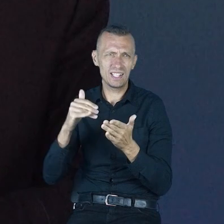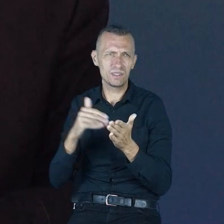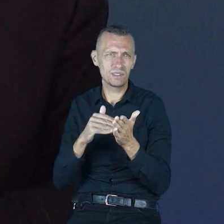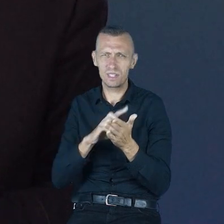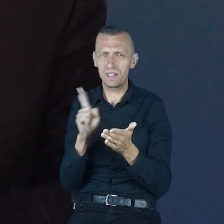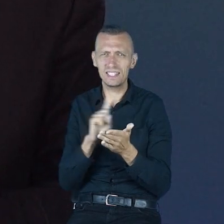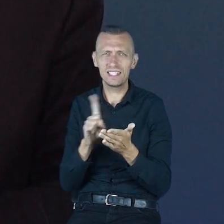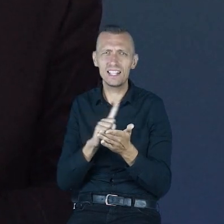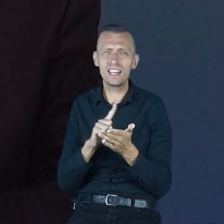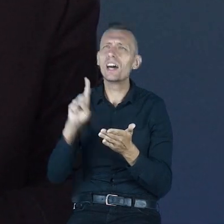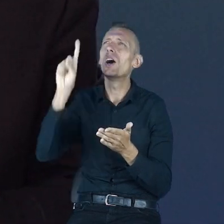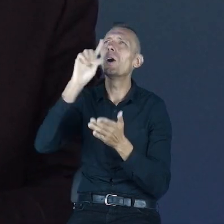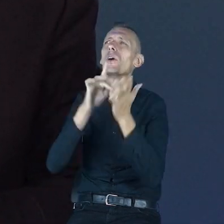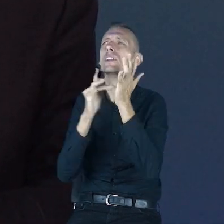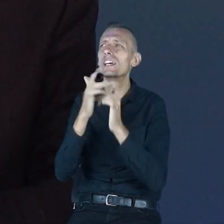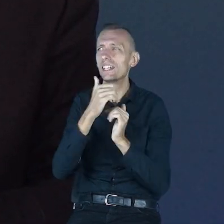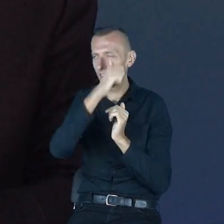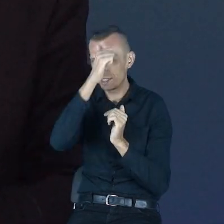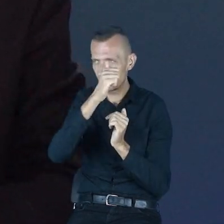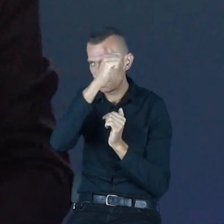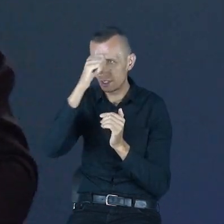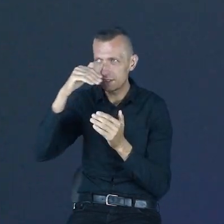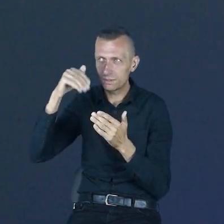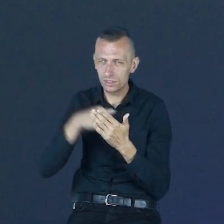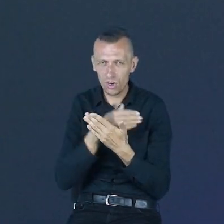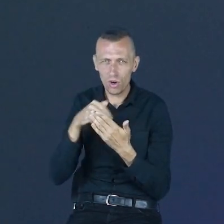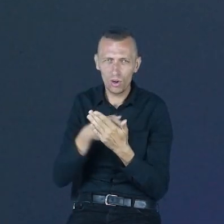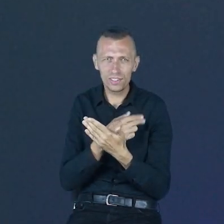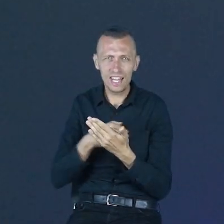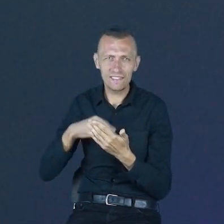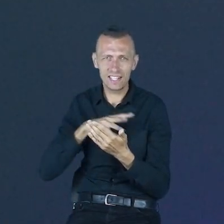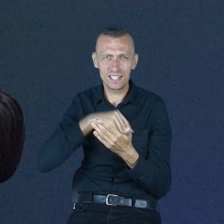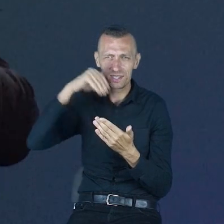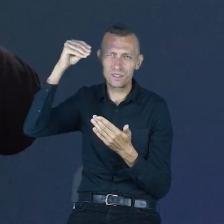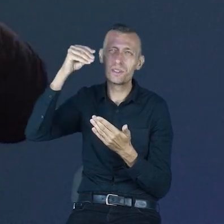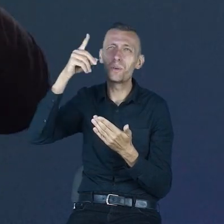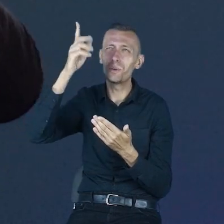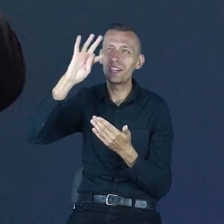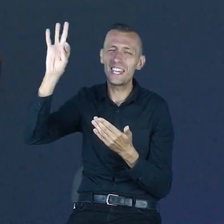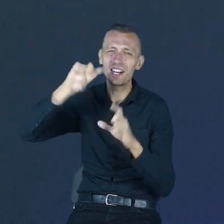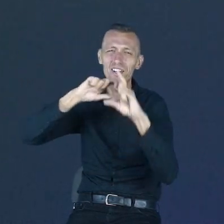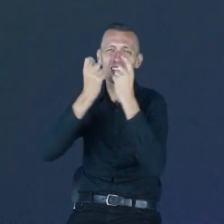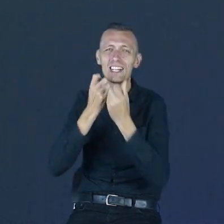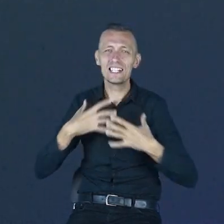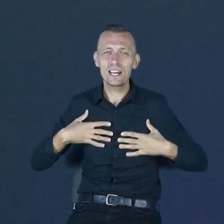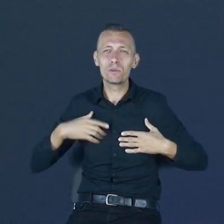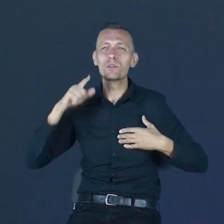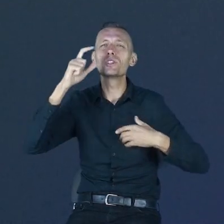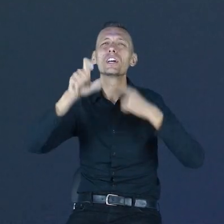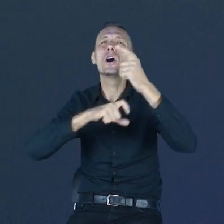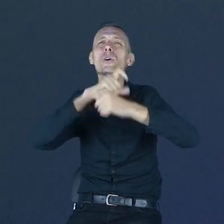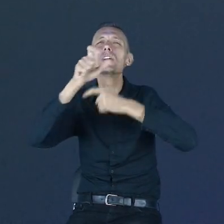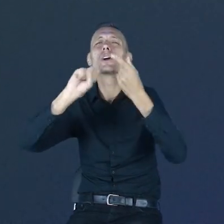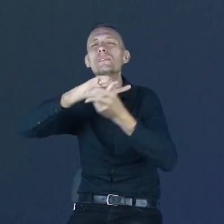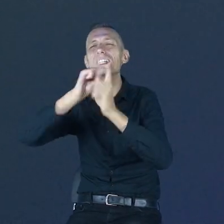odradza przez Twojego Ducha i przez cały przebieg życia czyni doskonałymi na swój obraz